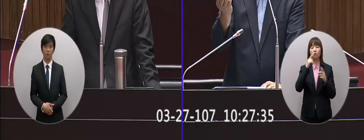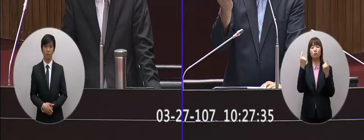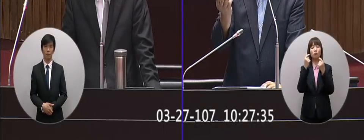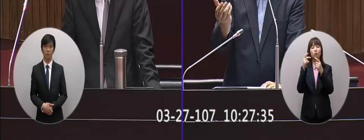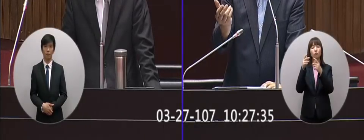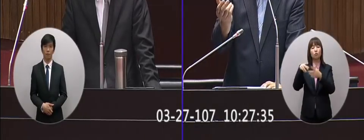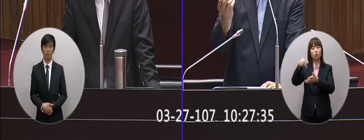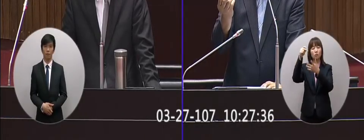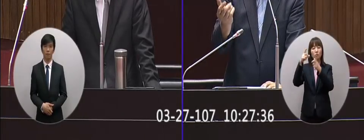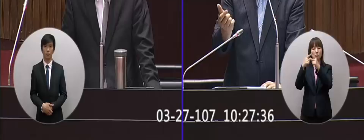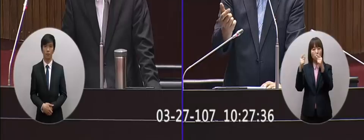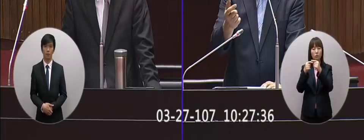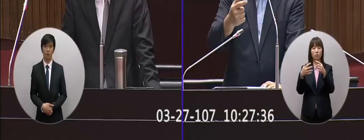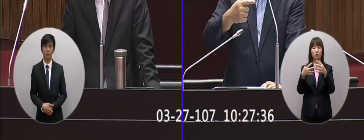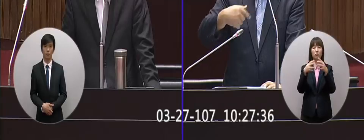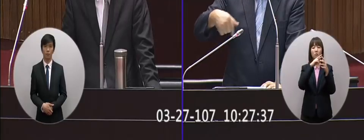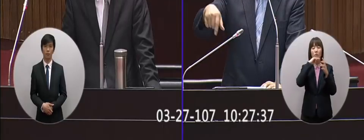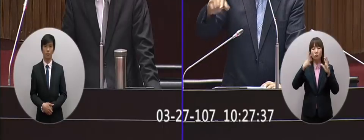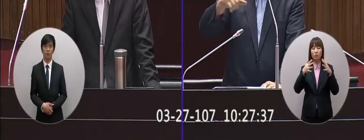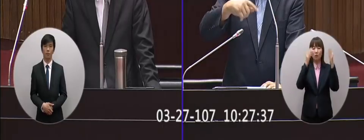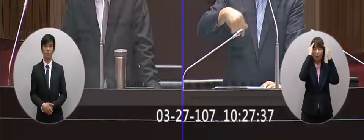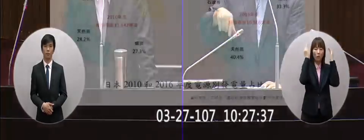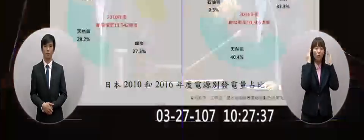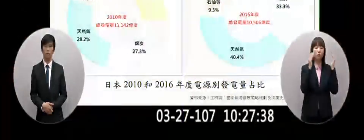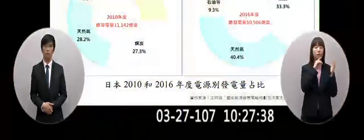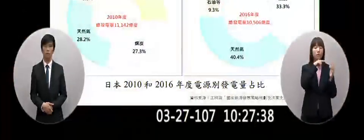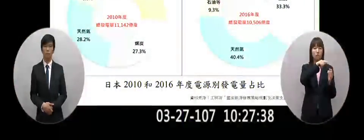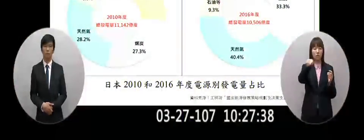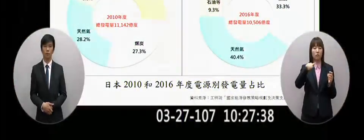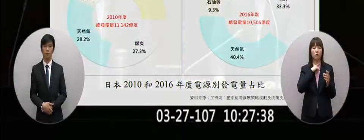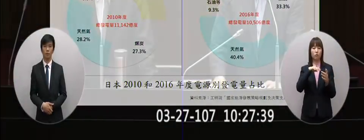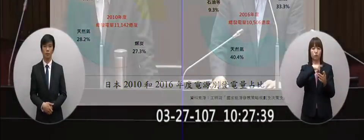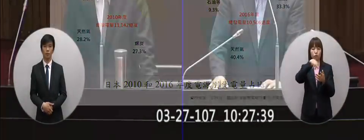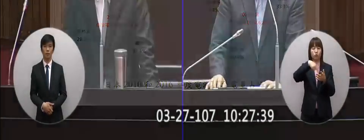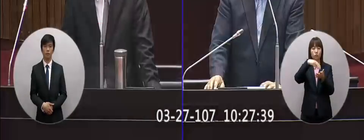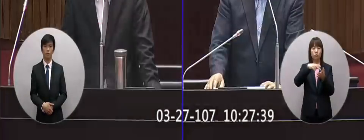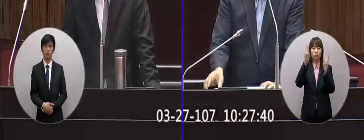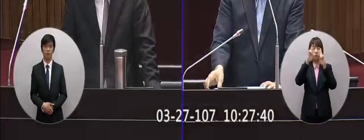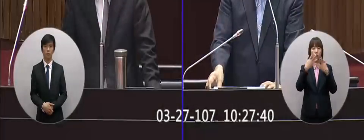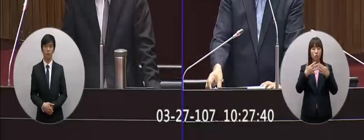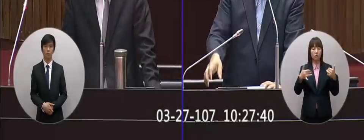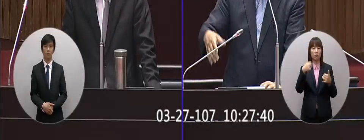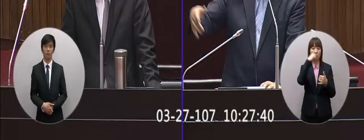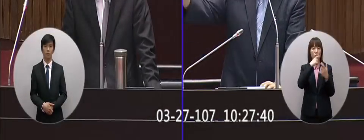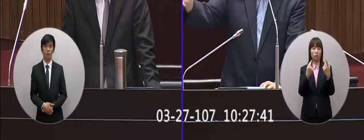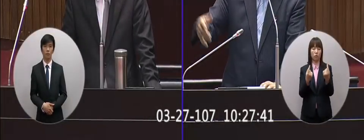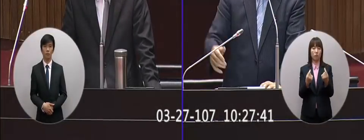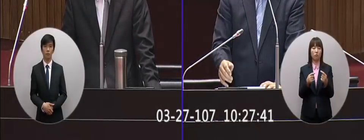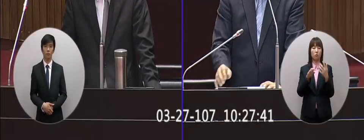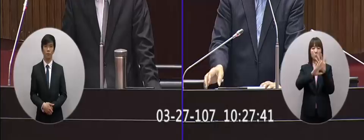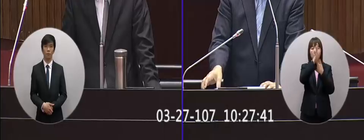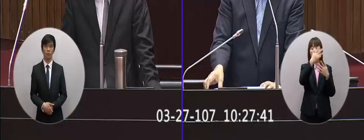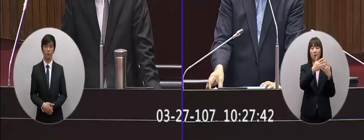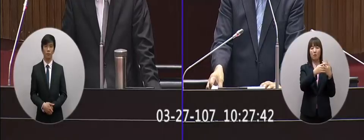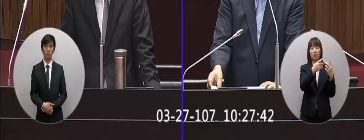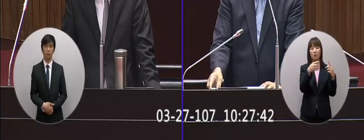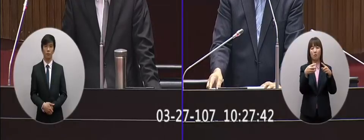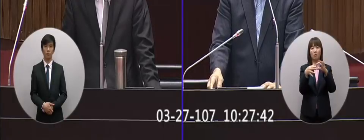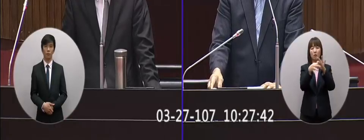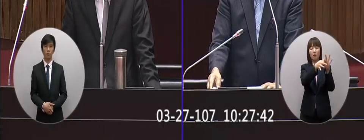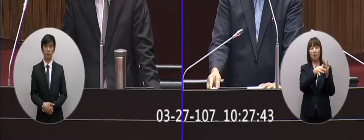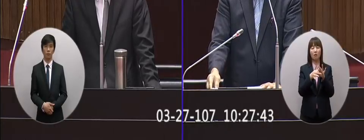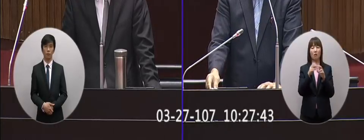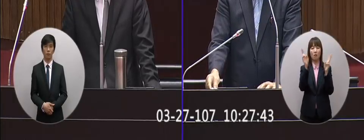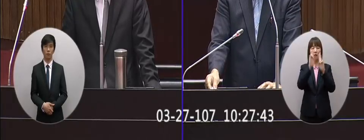日本跟英国跟韩国，是因为我们都是一个独立电网的国家哦，包括台湾，你没有办法跟别的国家来联电